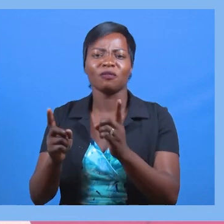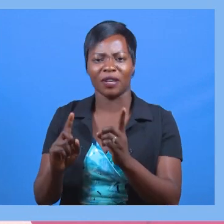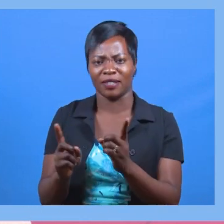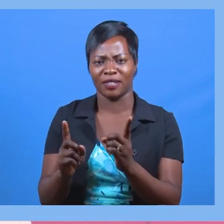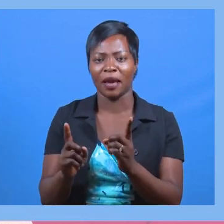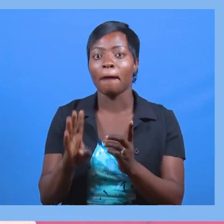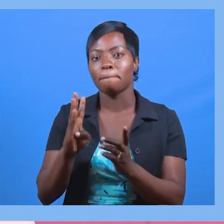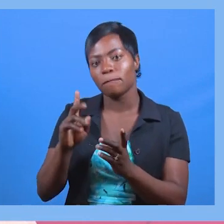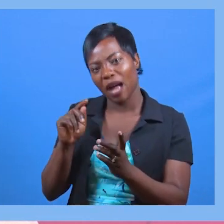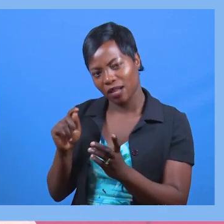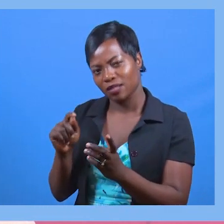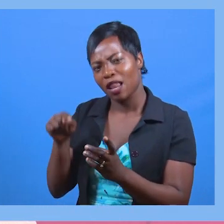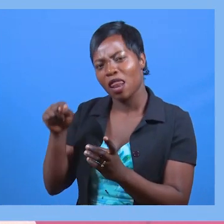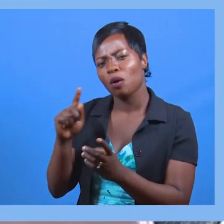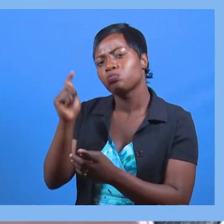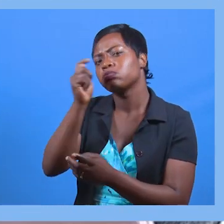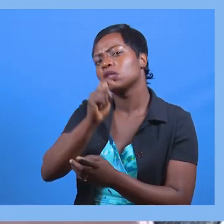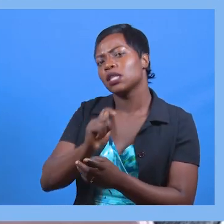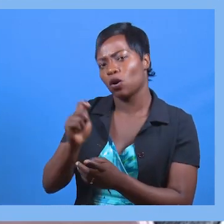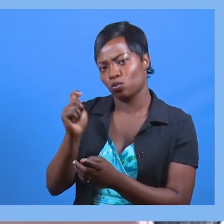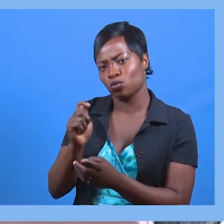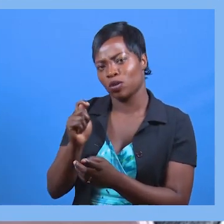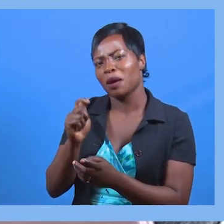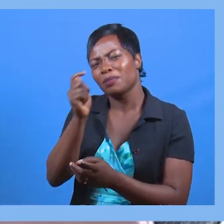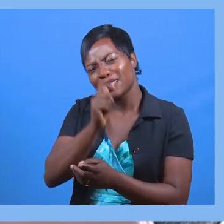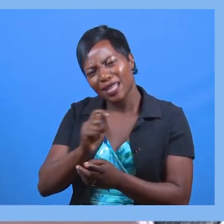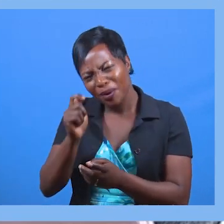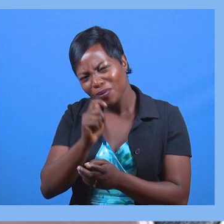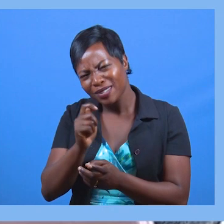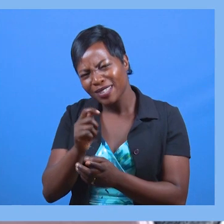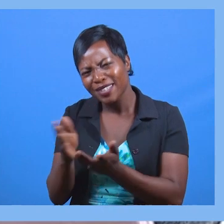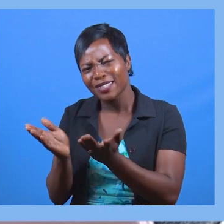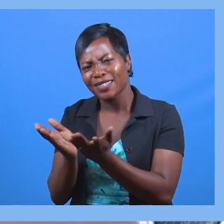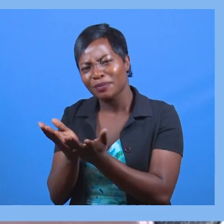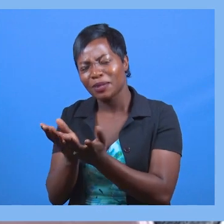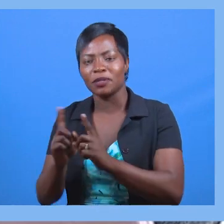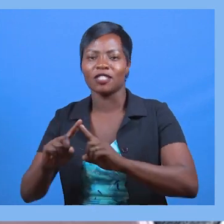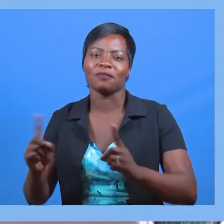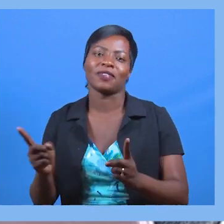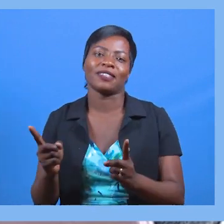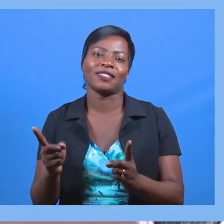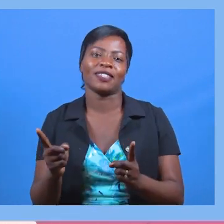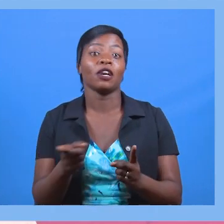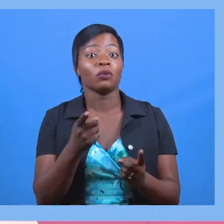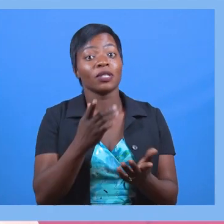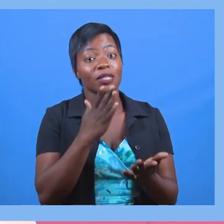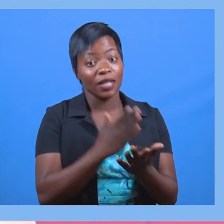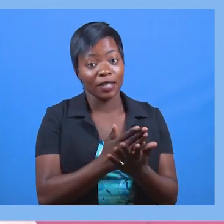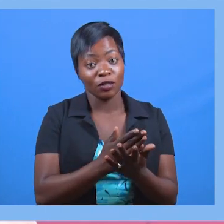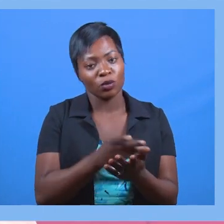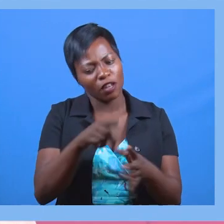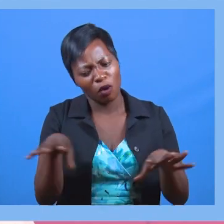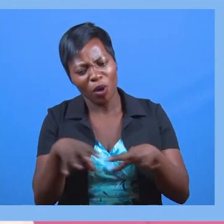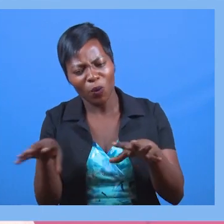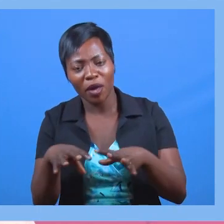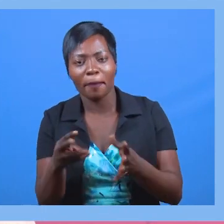remumadhorobha riri kubvira pamuhoro wahorwa naamai nababa kana kuti vanoshanda vari